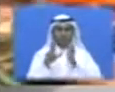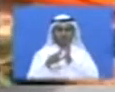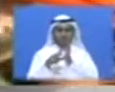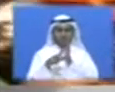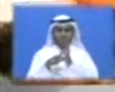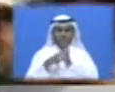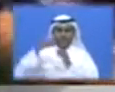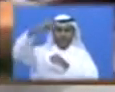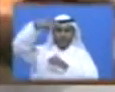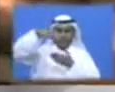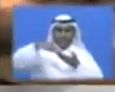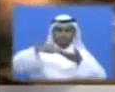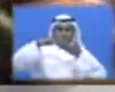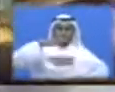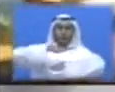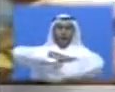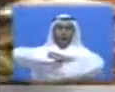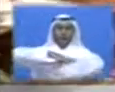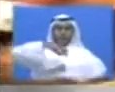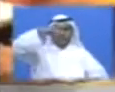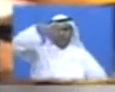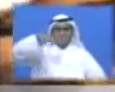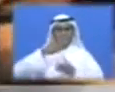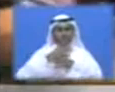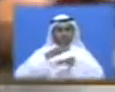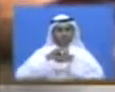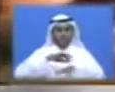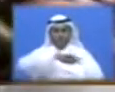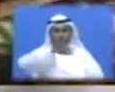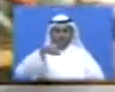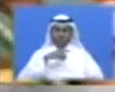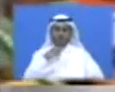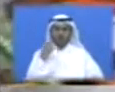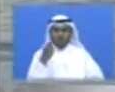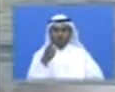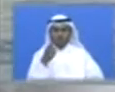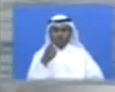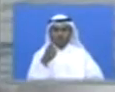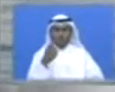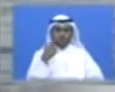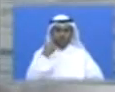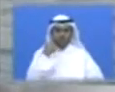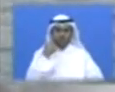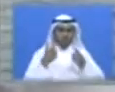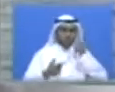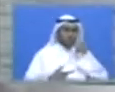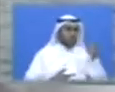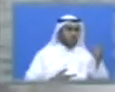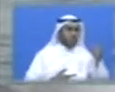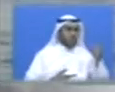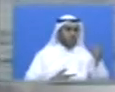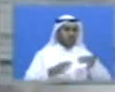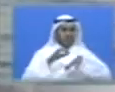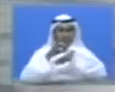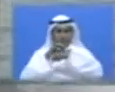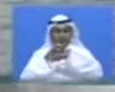عليها إضاءة مؤقتة على أساس نوضح أن المنطقة هذه فيها خطر ونحافظ على سلامة أرواح